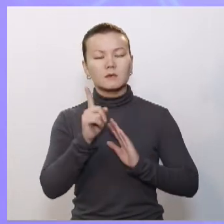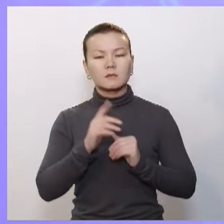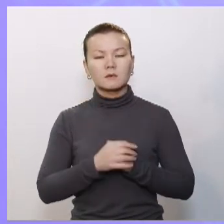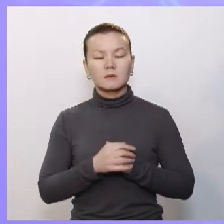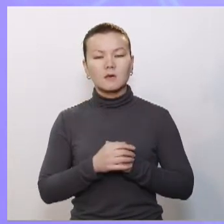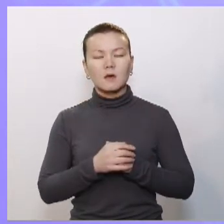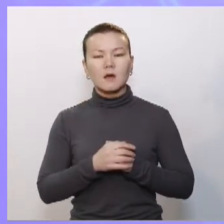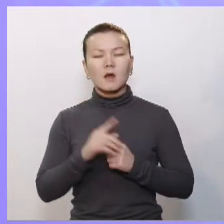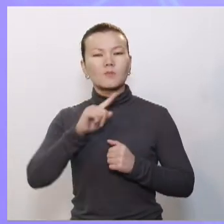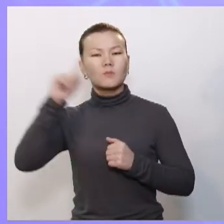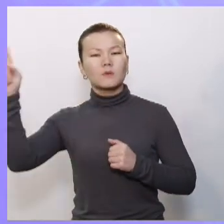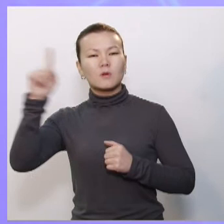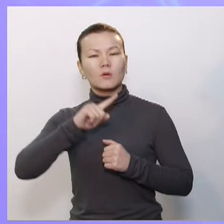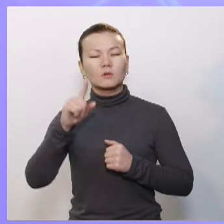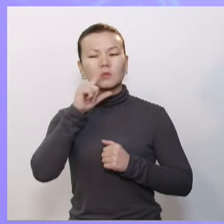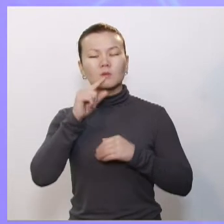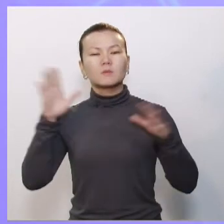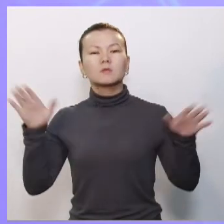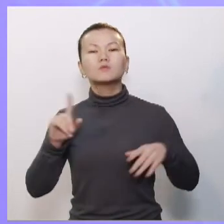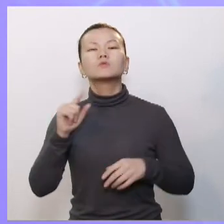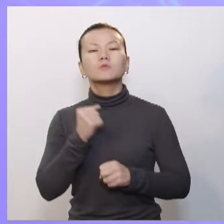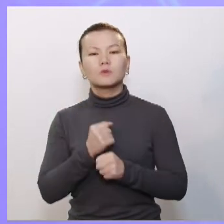Келген куштар эмне кылышат?